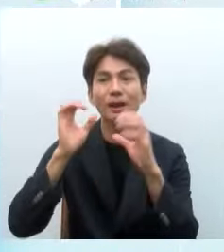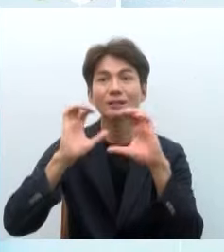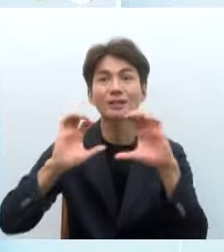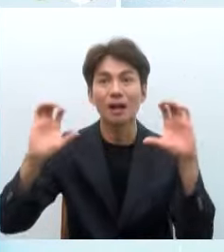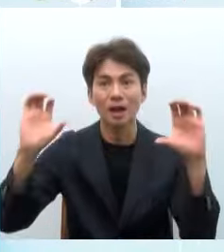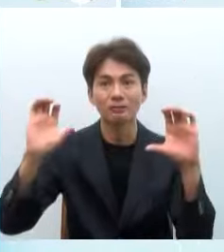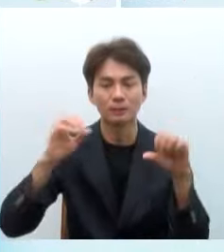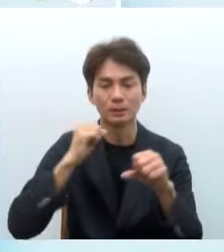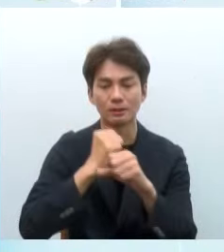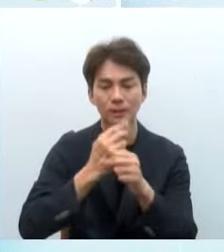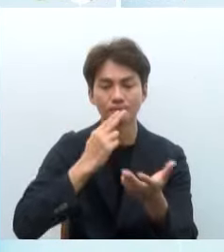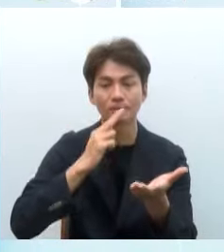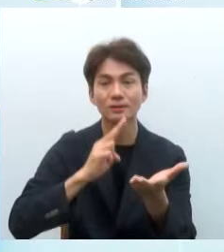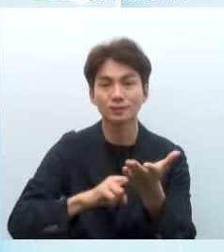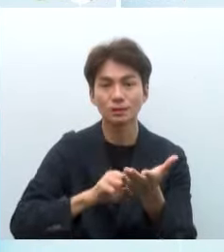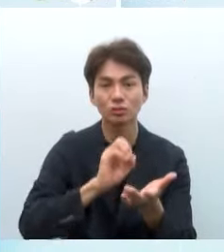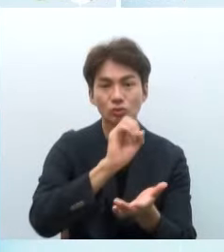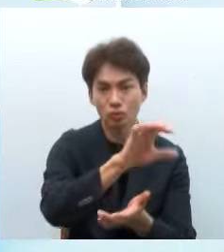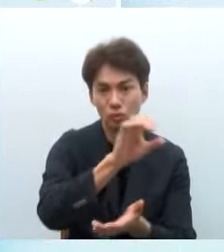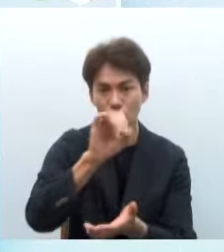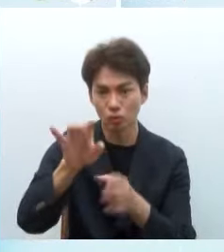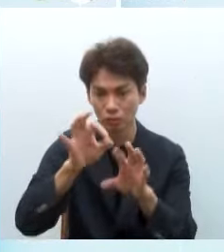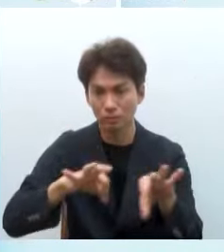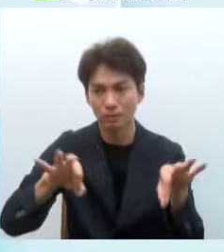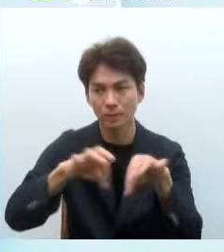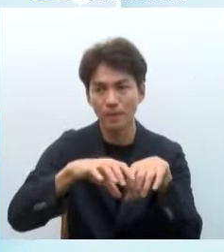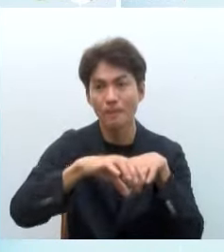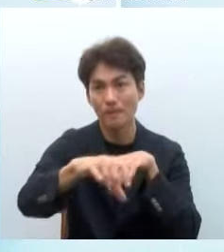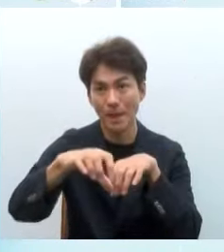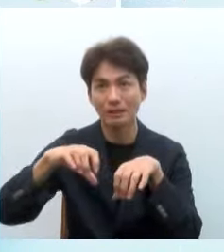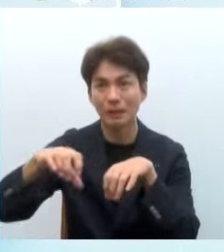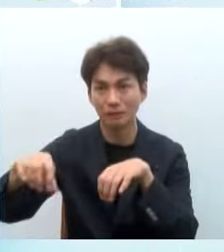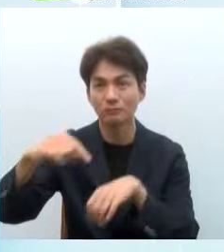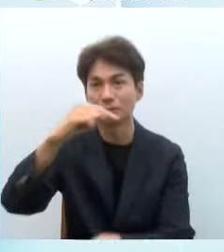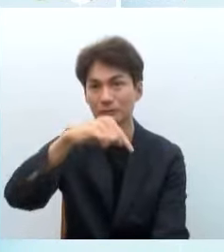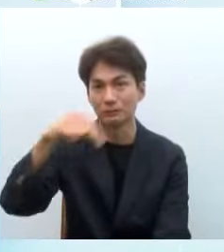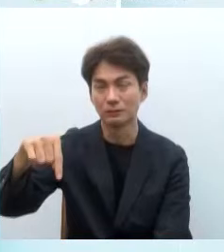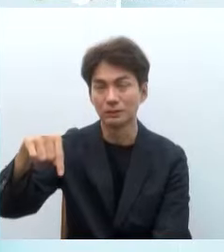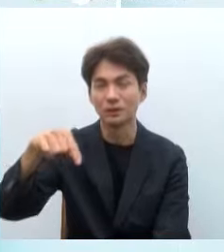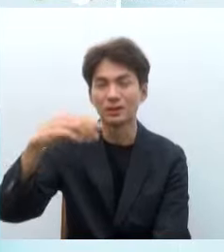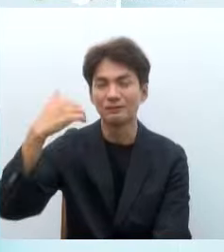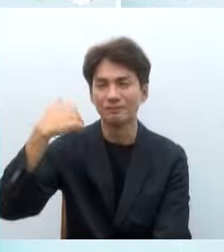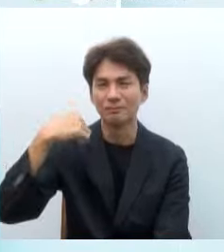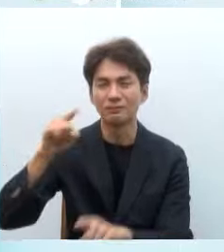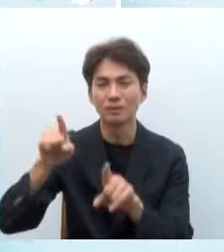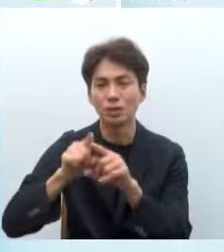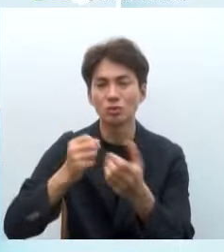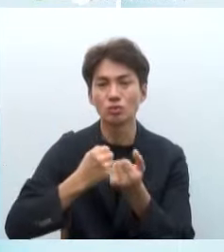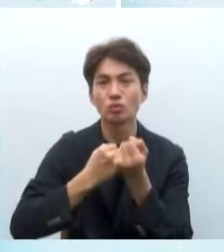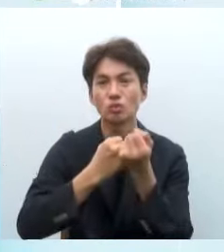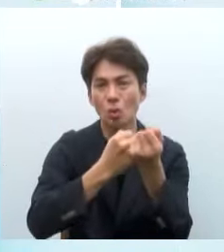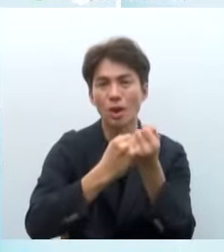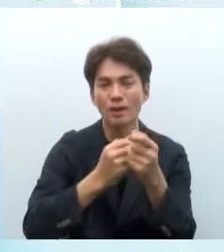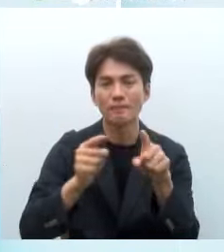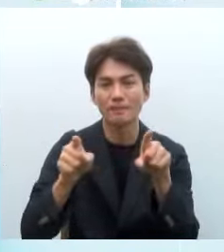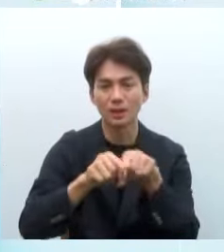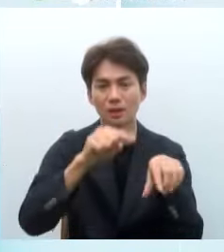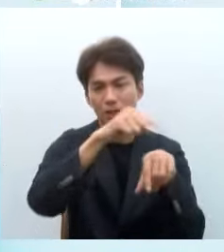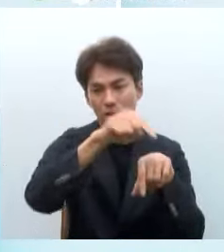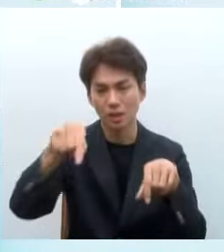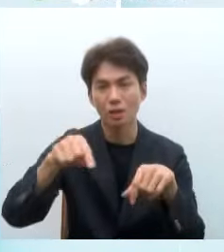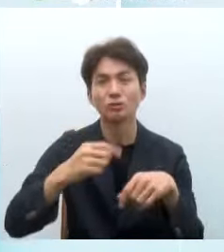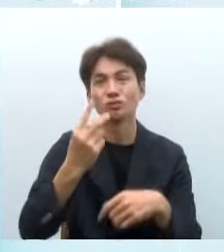เขตดูภาพรวมของเขตแล้วก็ธุรการ1คนไม่ให้ช่วยงานโรงเรียนเกิน2โรงเรียนแล้วถ้า